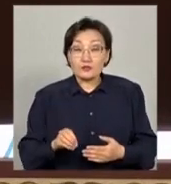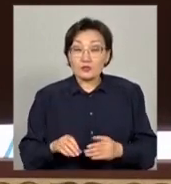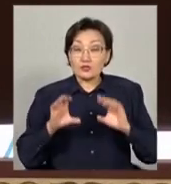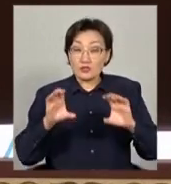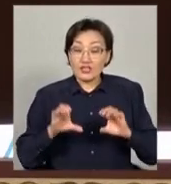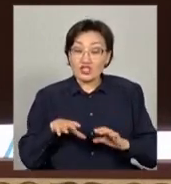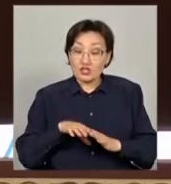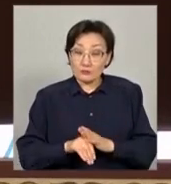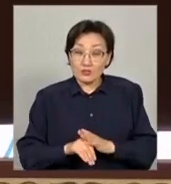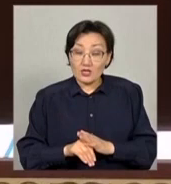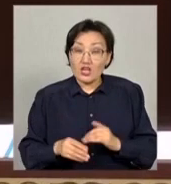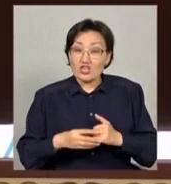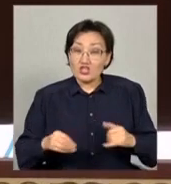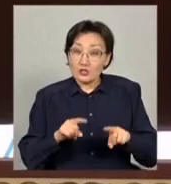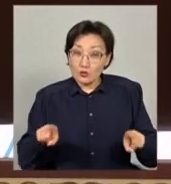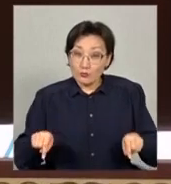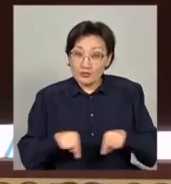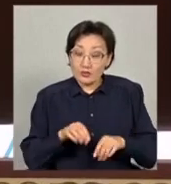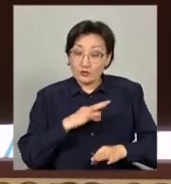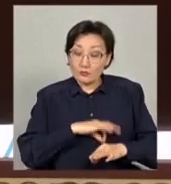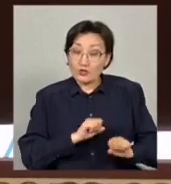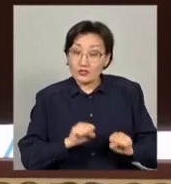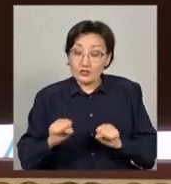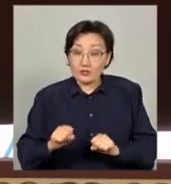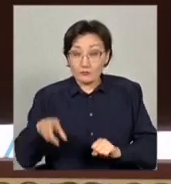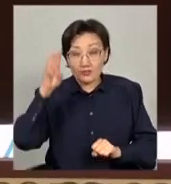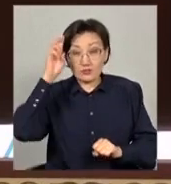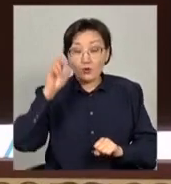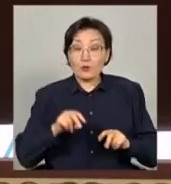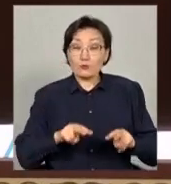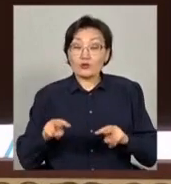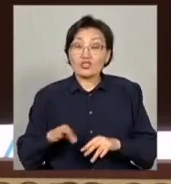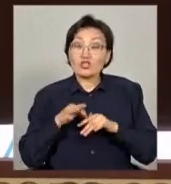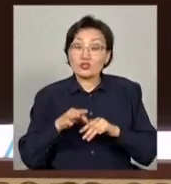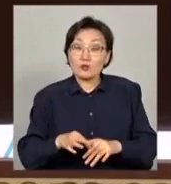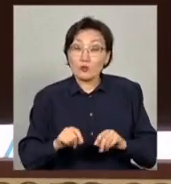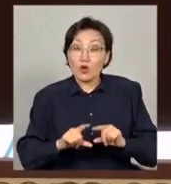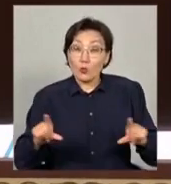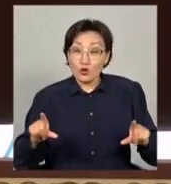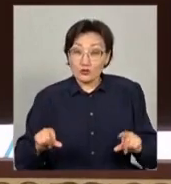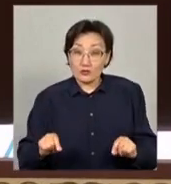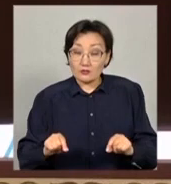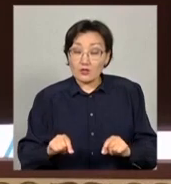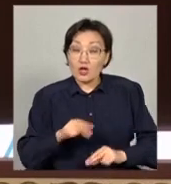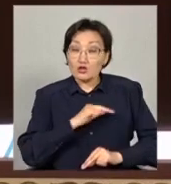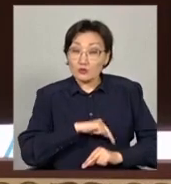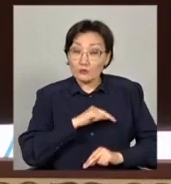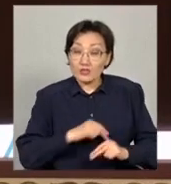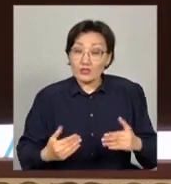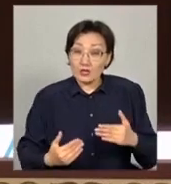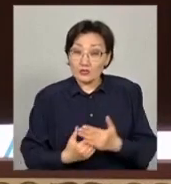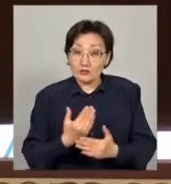заң шеңберінде жерді пайдалану мен қорғауға мемлекеттік бақылау жүргізетін органдардың өкілеттіктерін